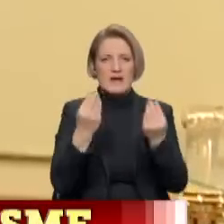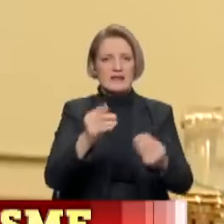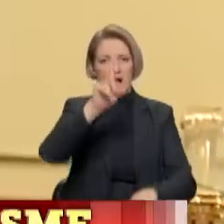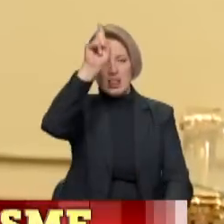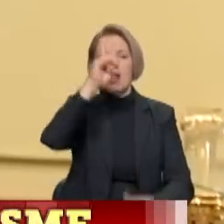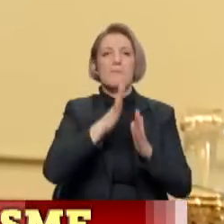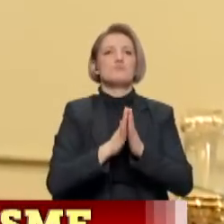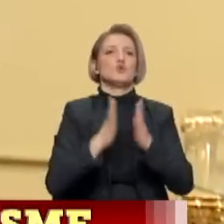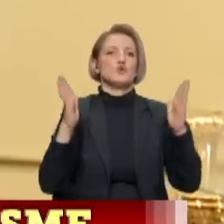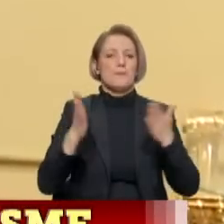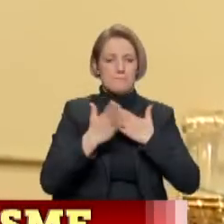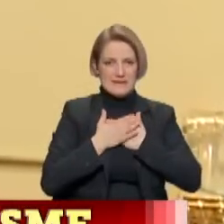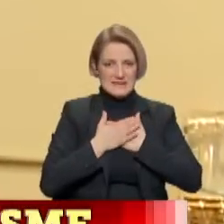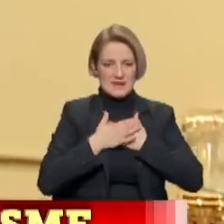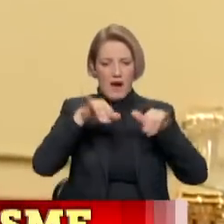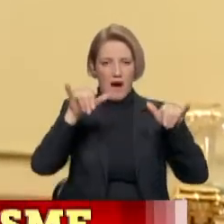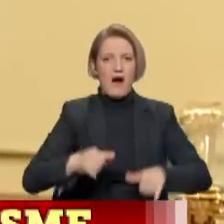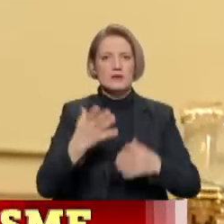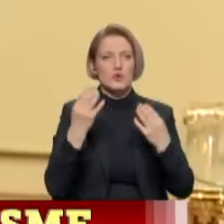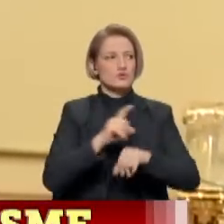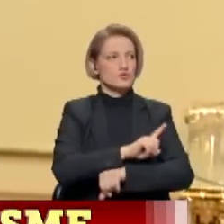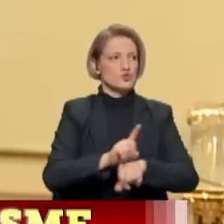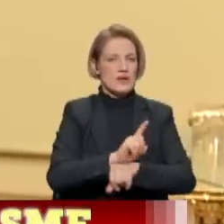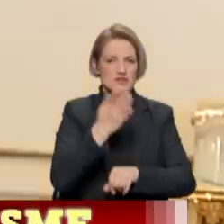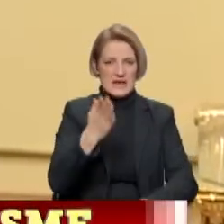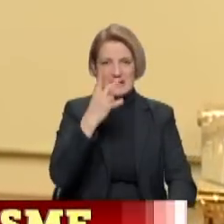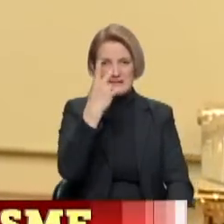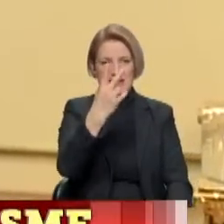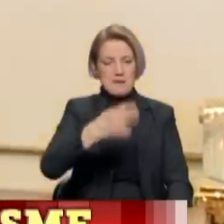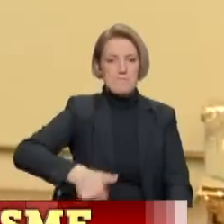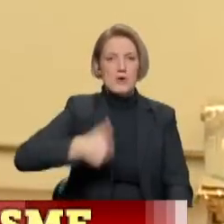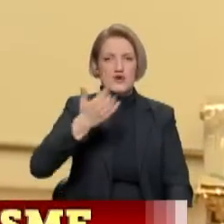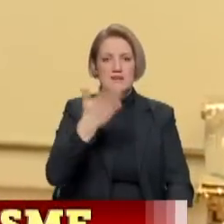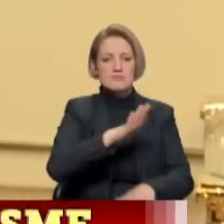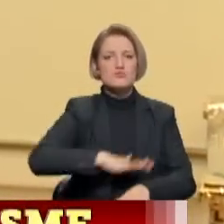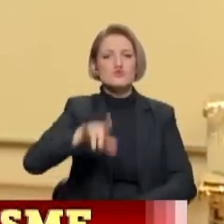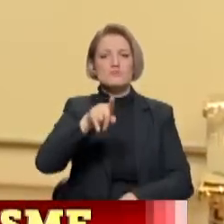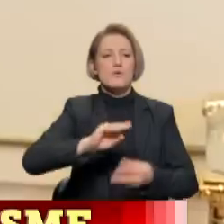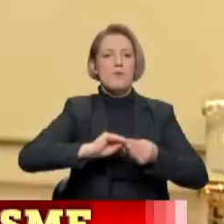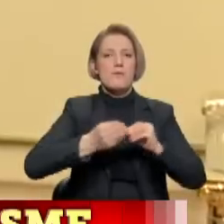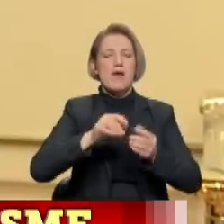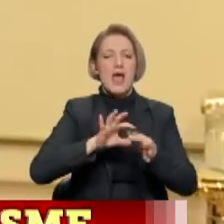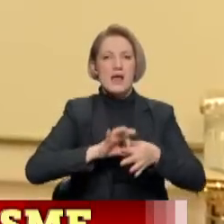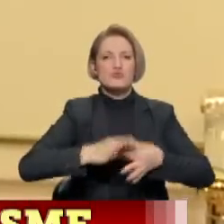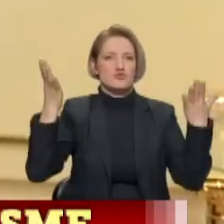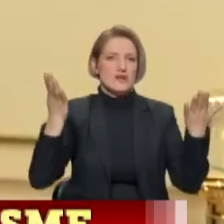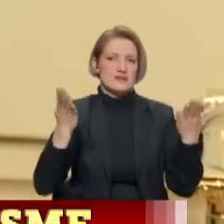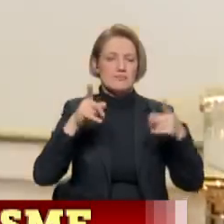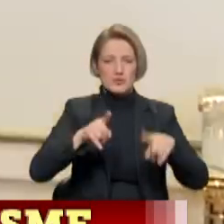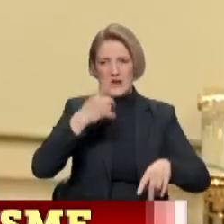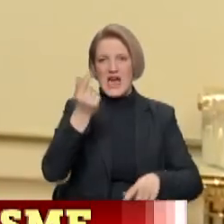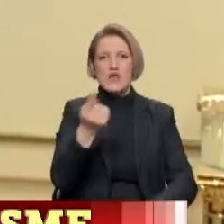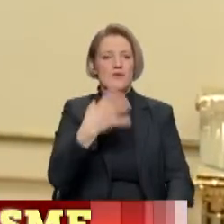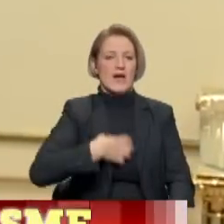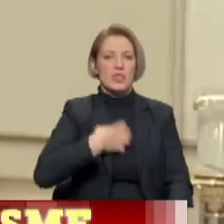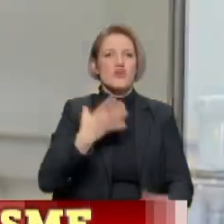büyüktür. Biz haklı olduğumuz sürece senin başkanlığında bütün bu sorunların tamamını çözeceğiz. Bundan en